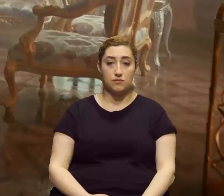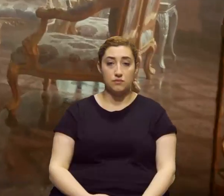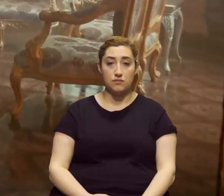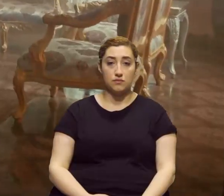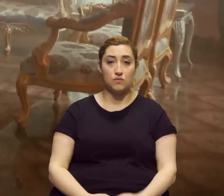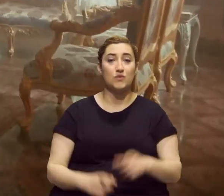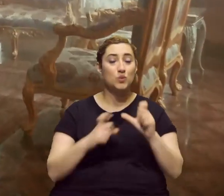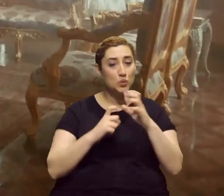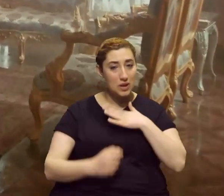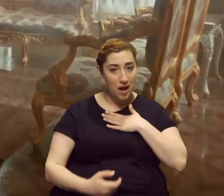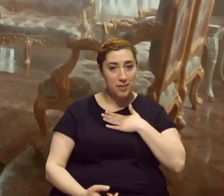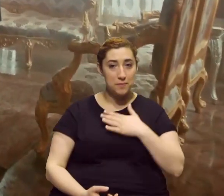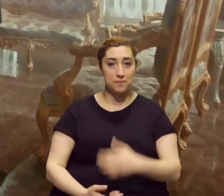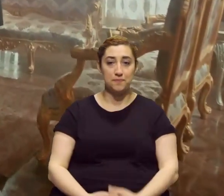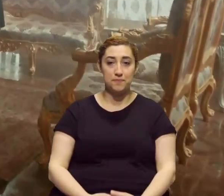Kabul odası. Sultanım.